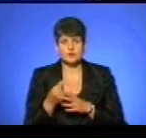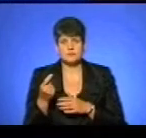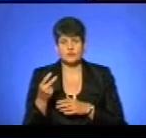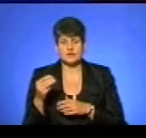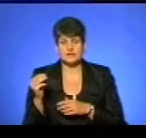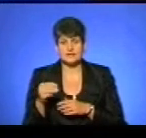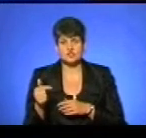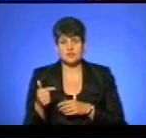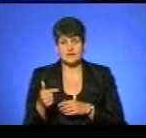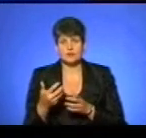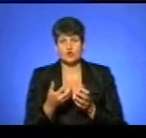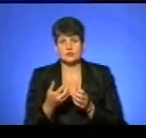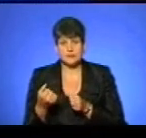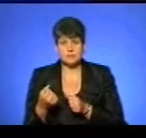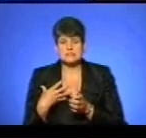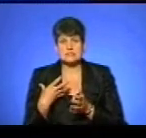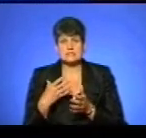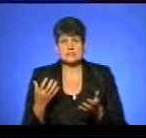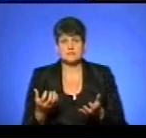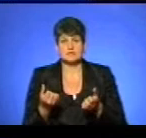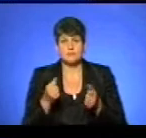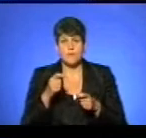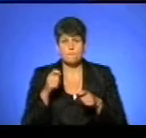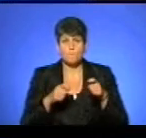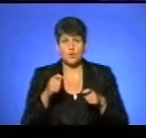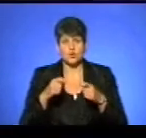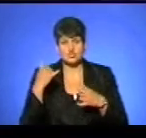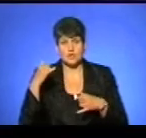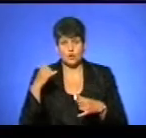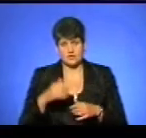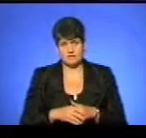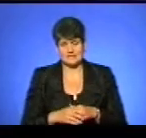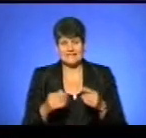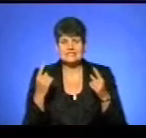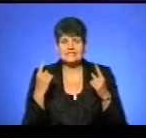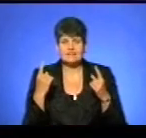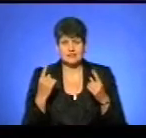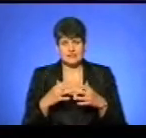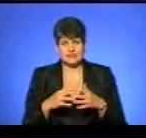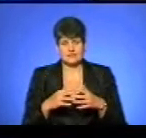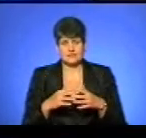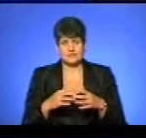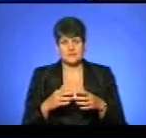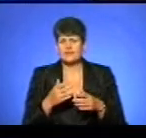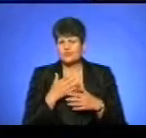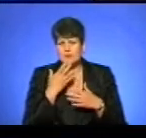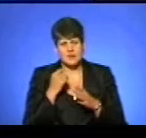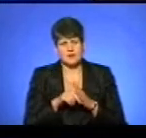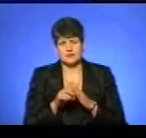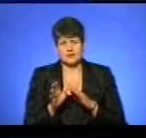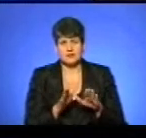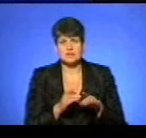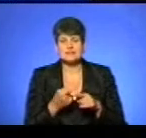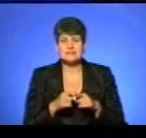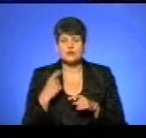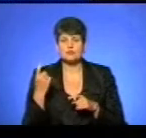гривень отримують за утримання молочних корів. І це великі фермерські господарства. То немає значення. Це